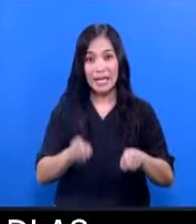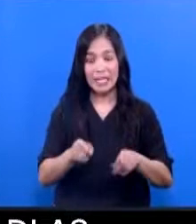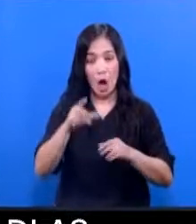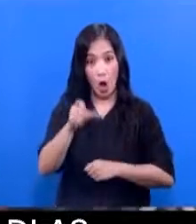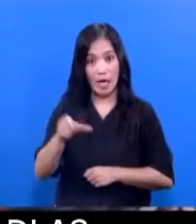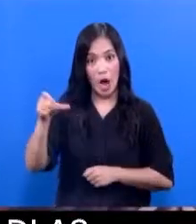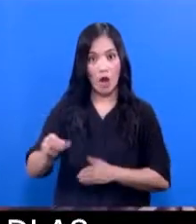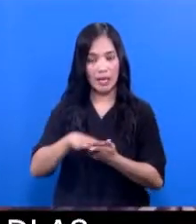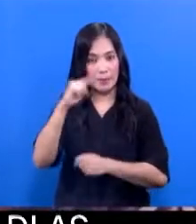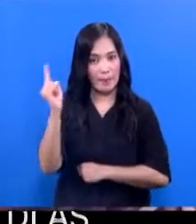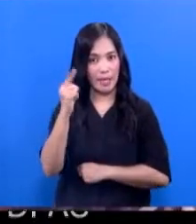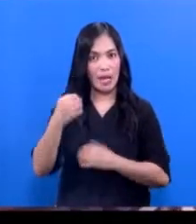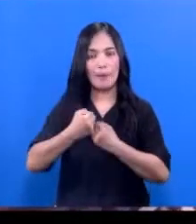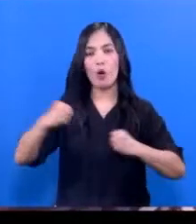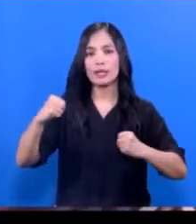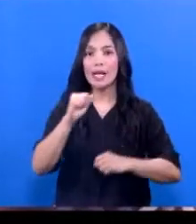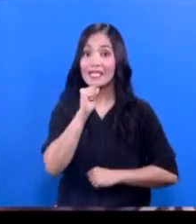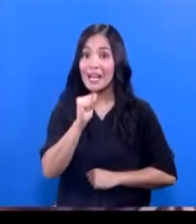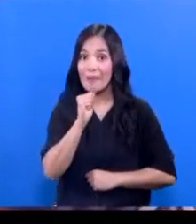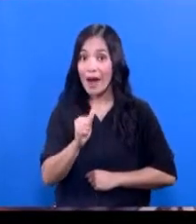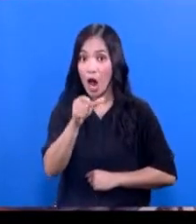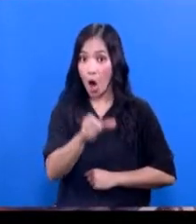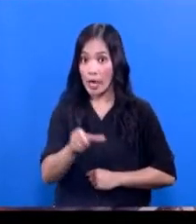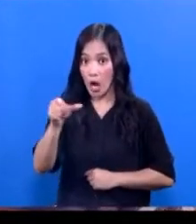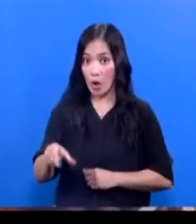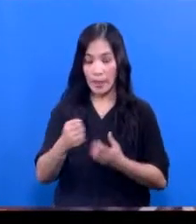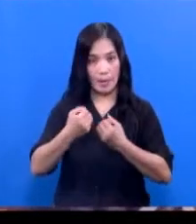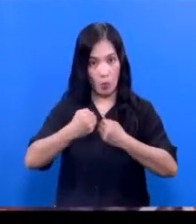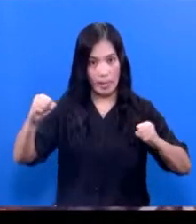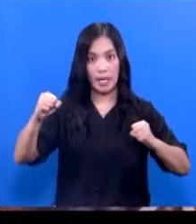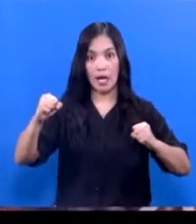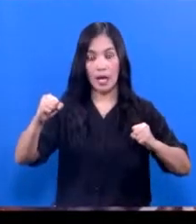penguasa. Siapapun rezim yang berkuasa untuk